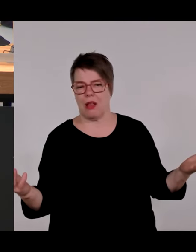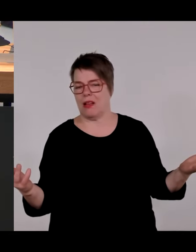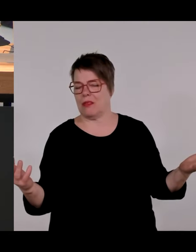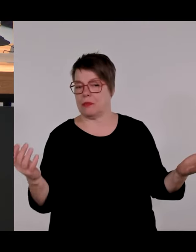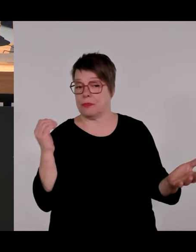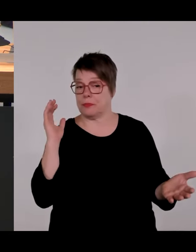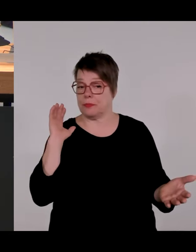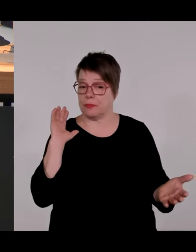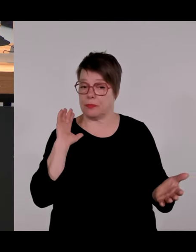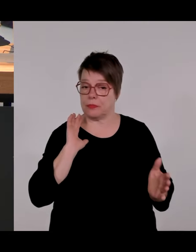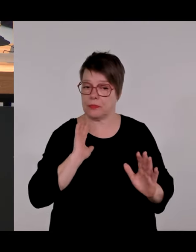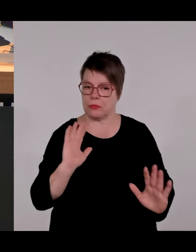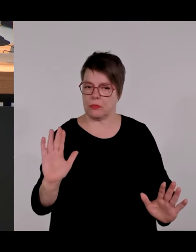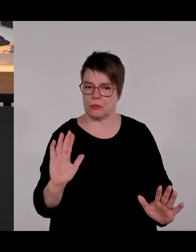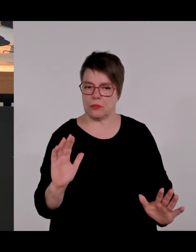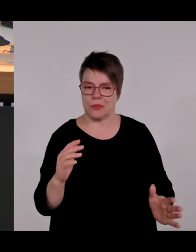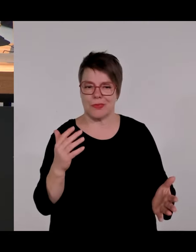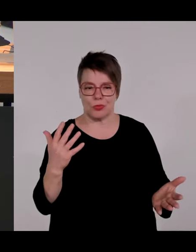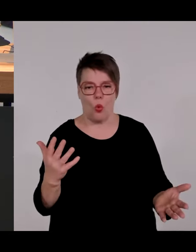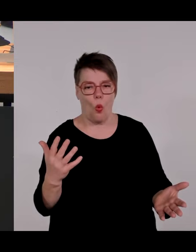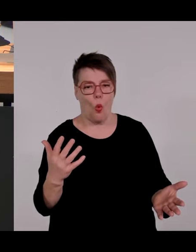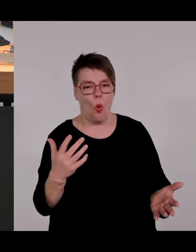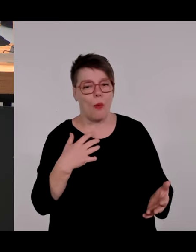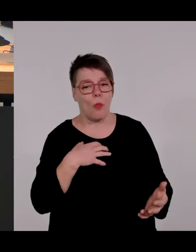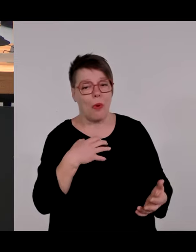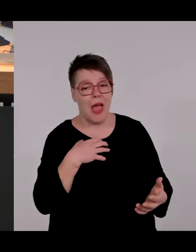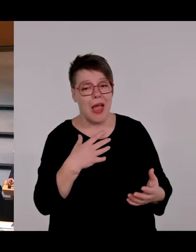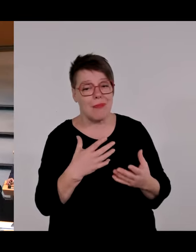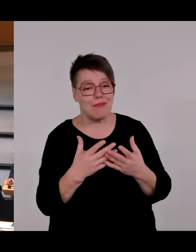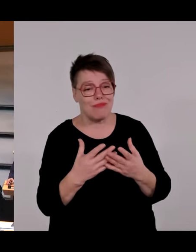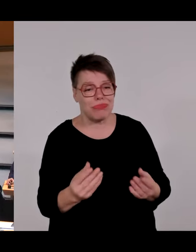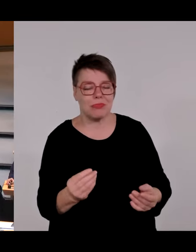Lösung anbietet. Das ist Sicherheitspopulismus, meine Damen und Herren.